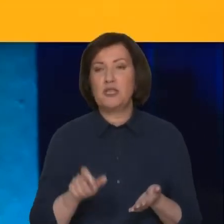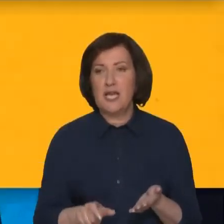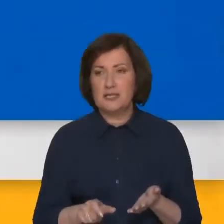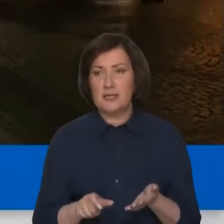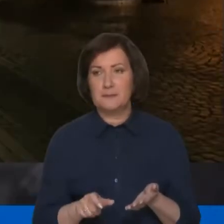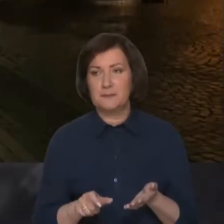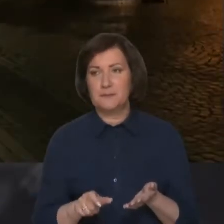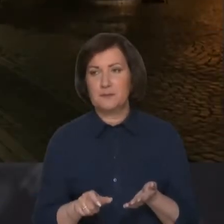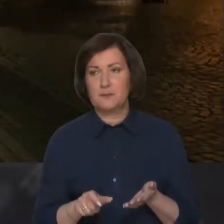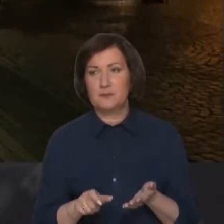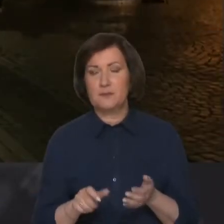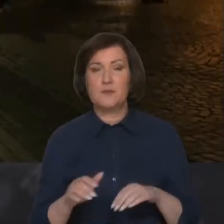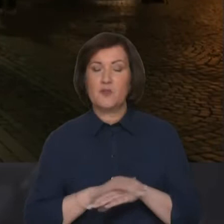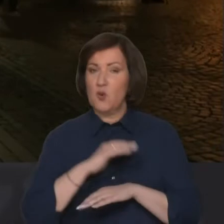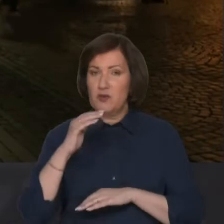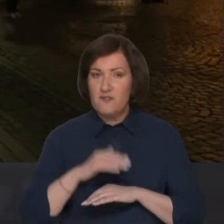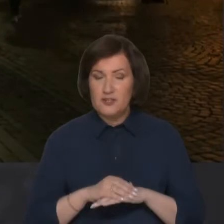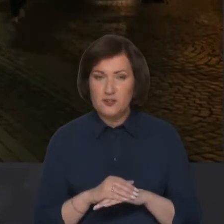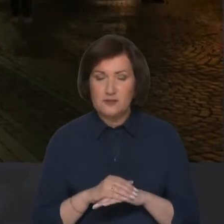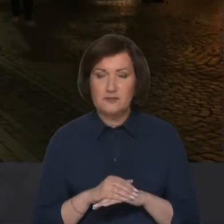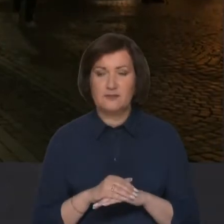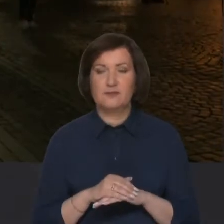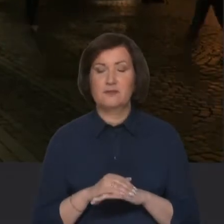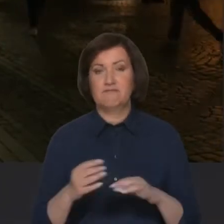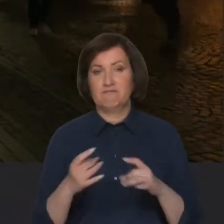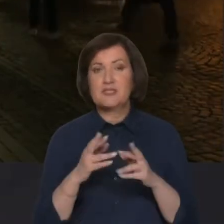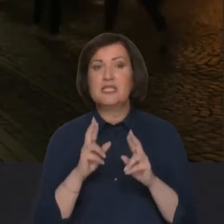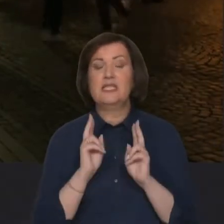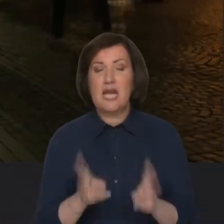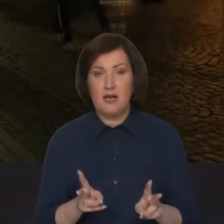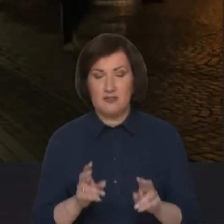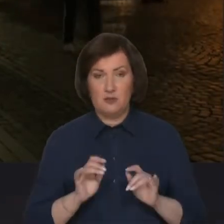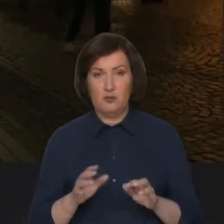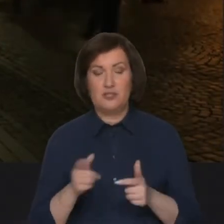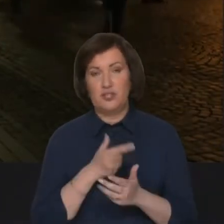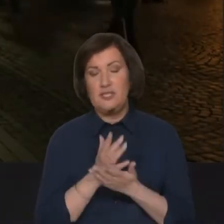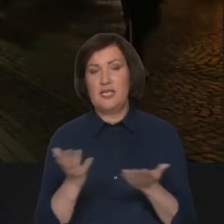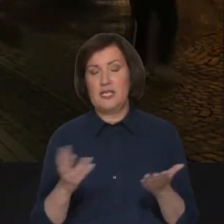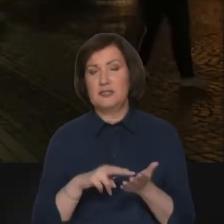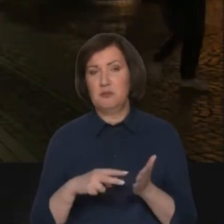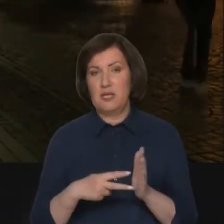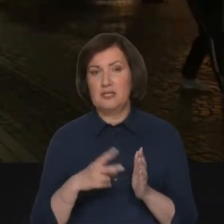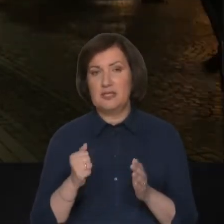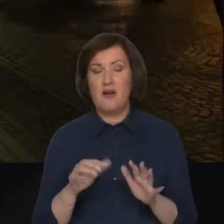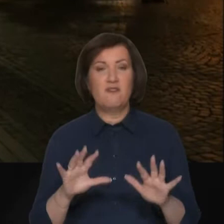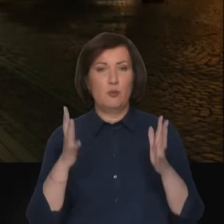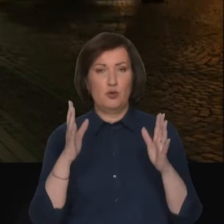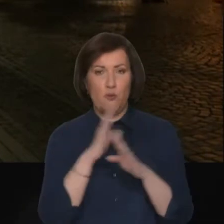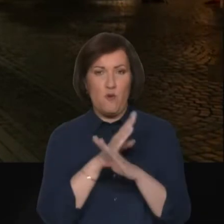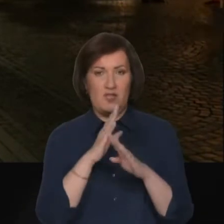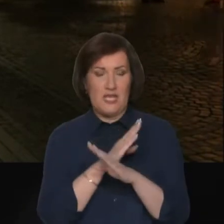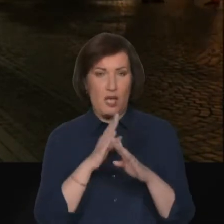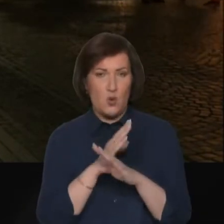Мороз. Добрий вечір. Розкажи, як це відбувається і чи є якийсь план на випадок